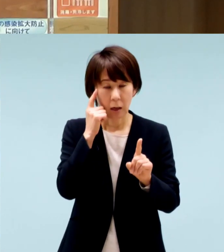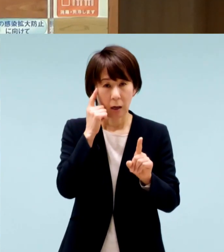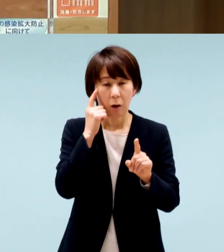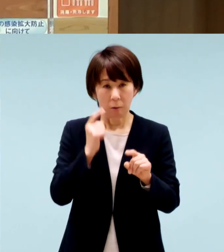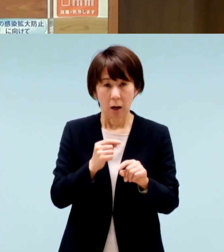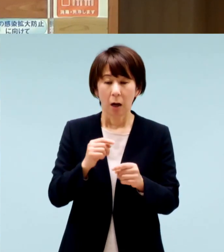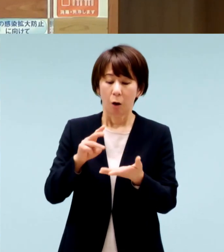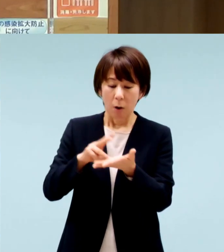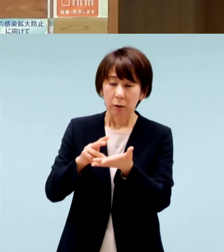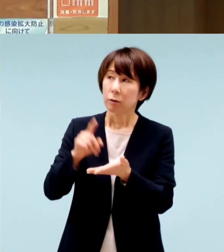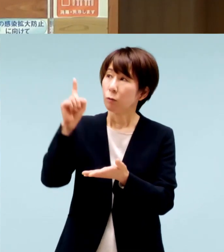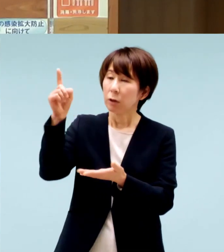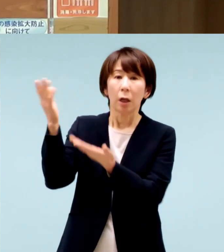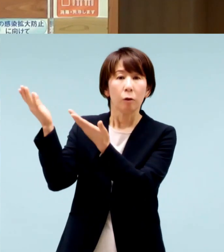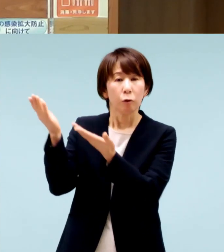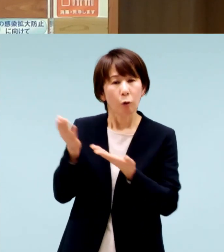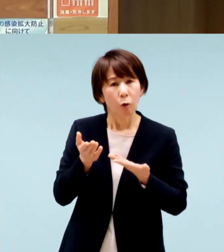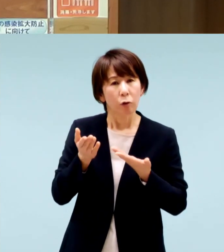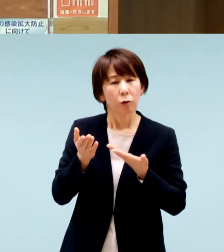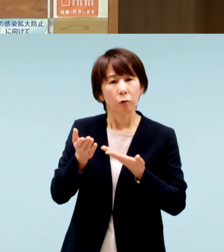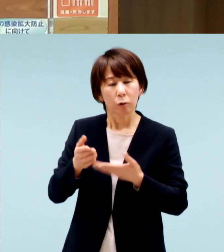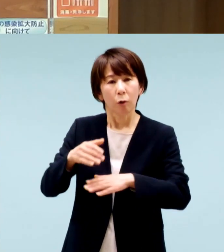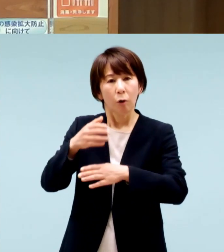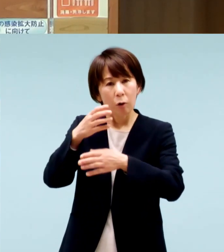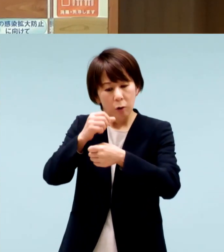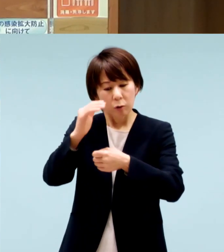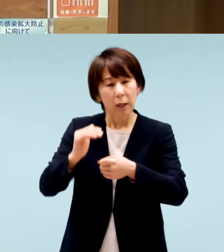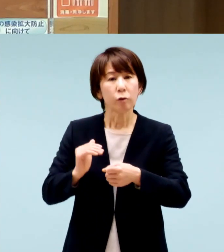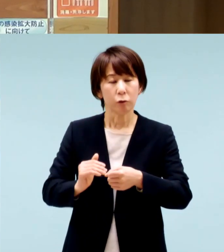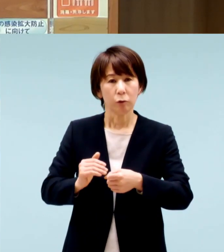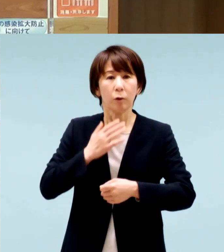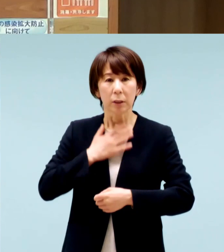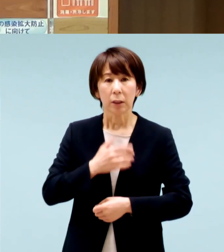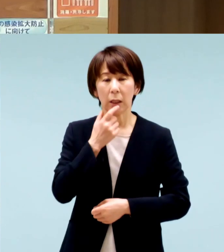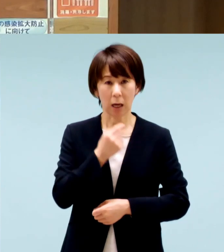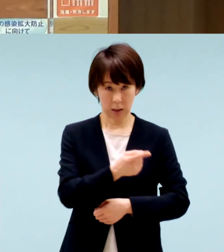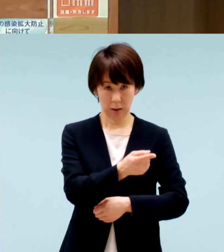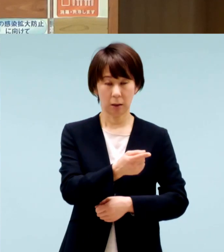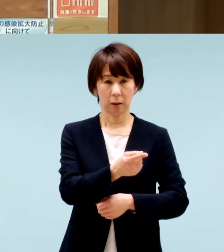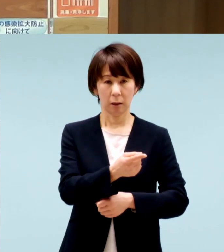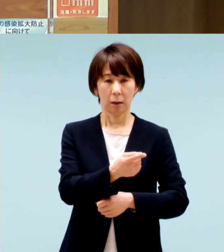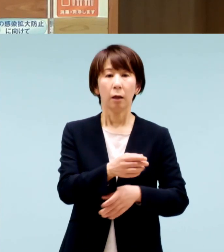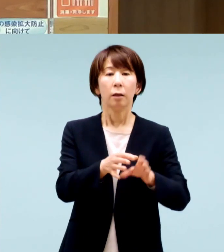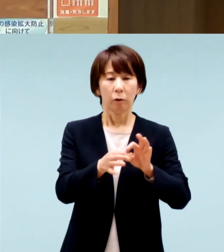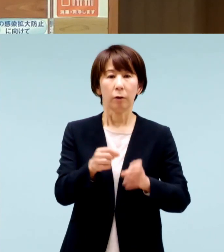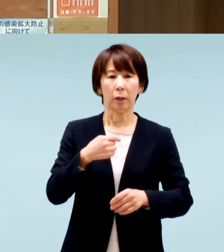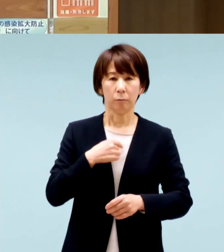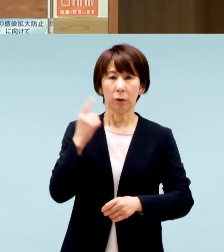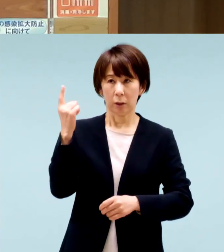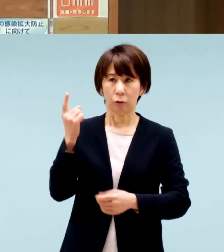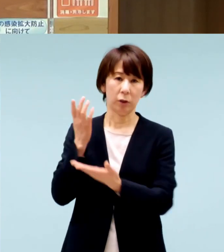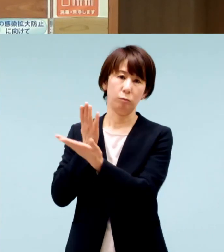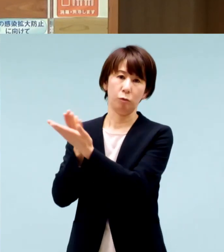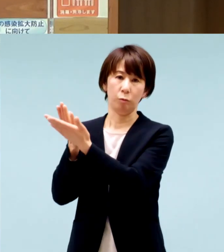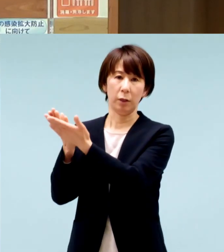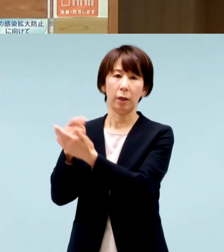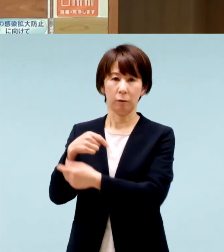有させてほしいということかと思ってますので、ここもしっかり国に求めていきたいと思っています。